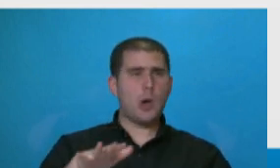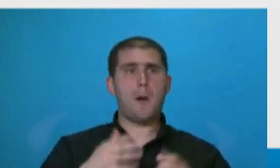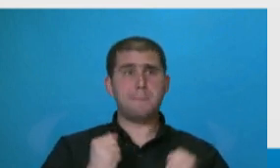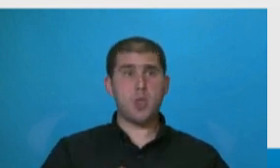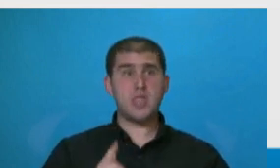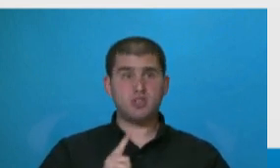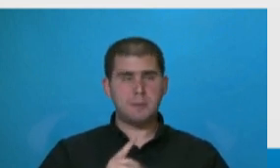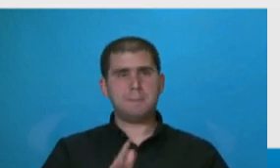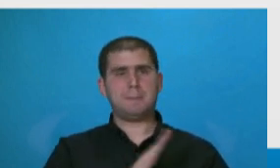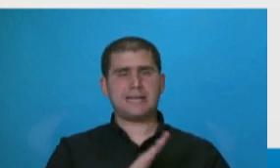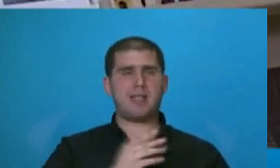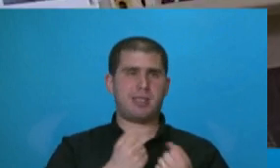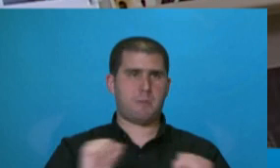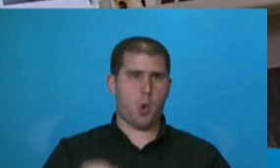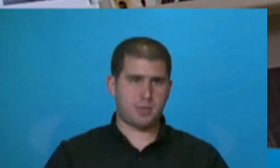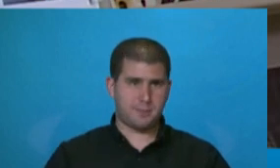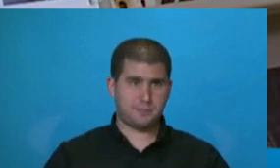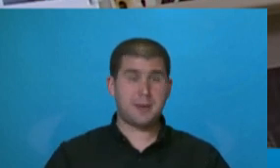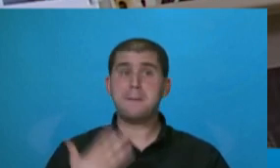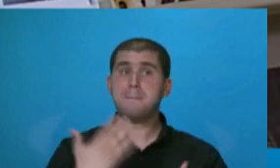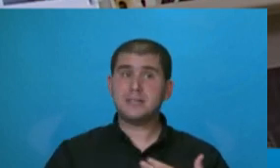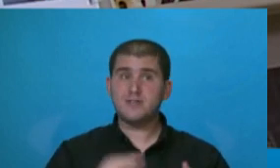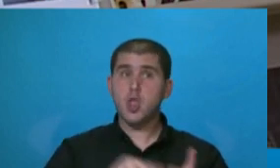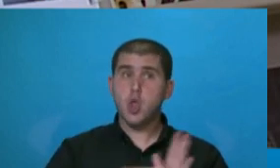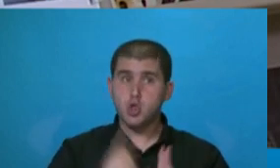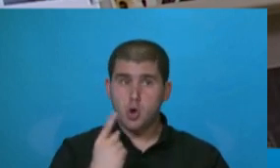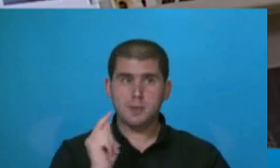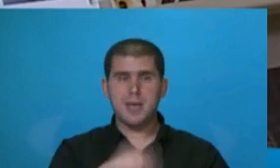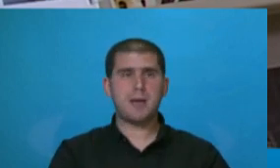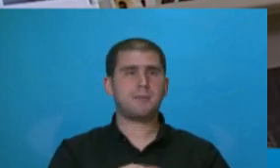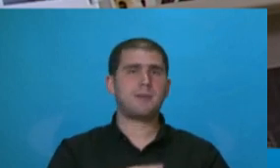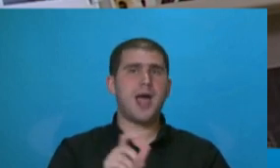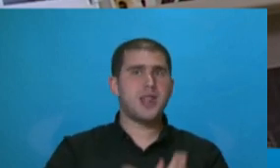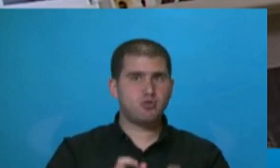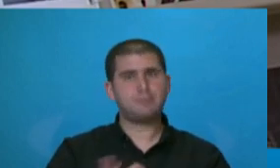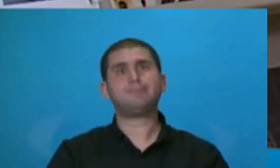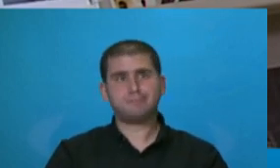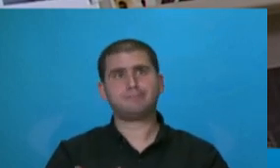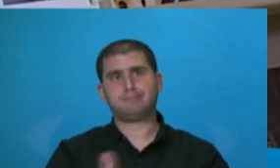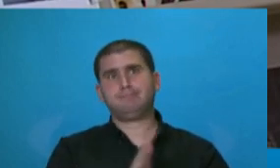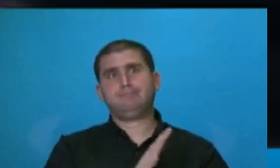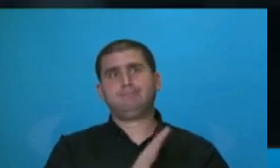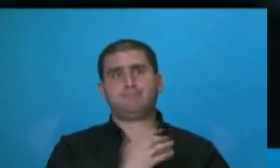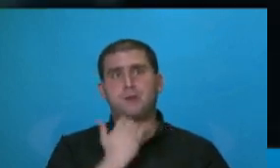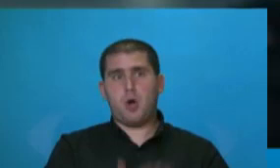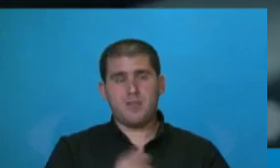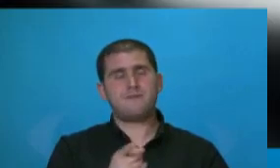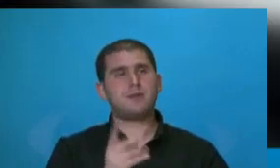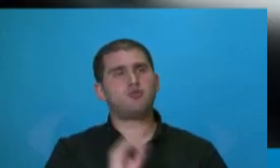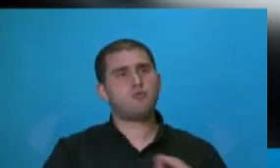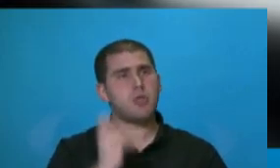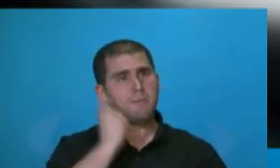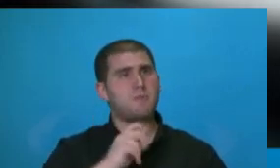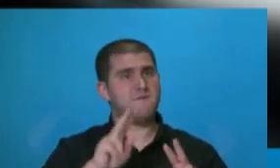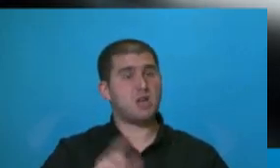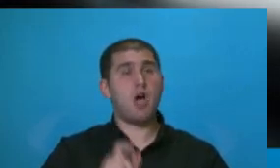האישי מסכן את הדמוקרטיה. בסופו של יום התוכנות האלה מגיעות לידיים מאוד רעות, והן משמשות לפשעים של ממש.